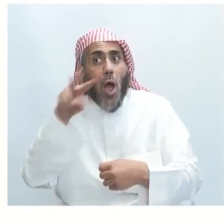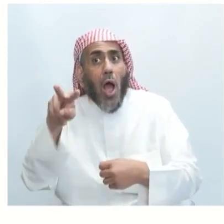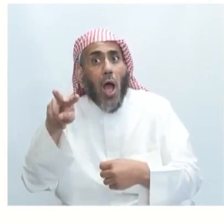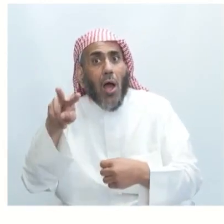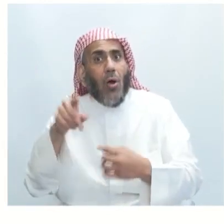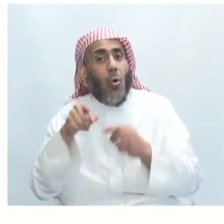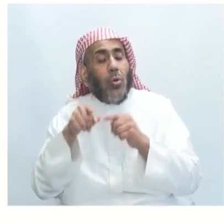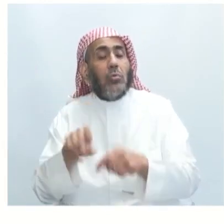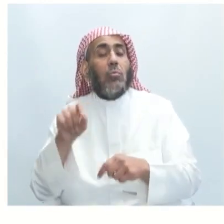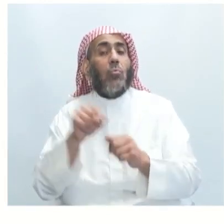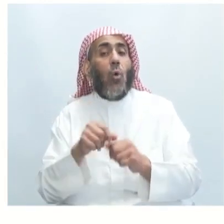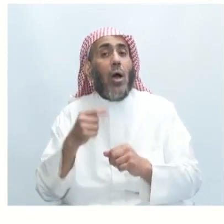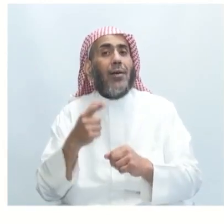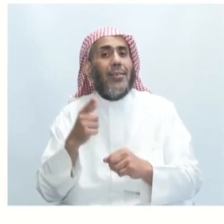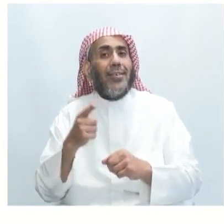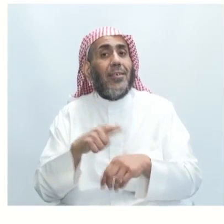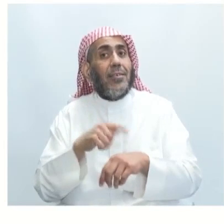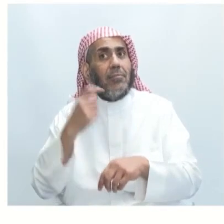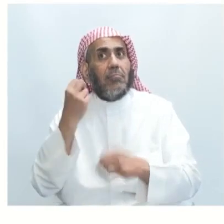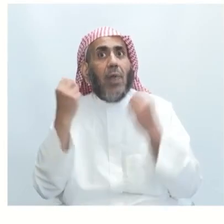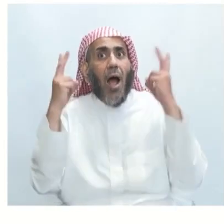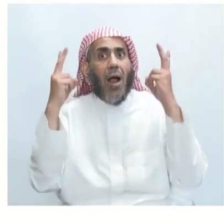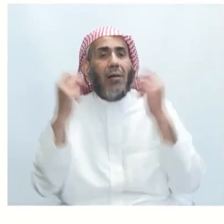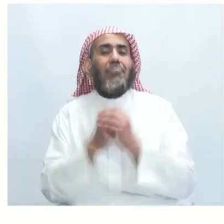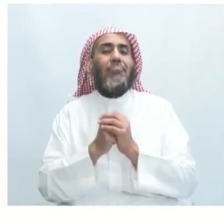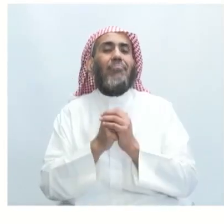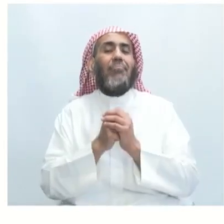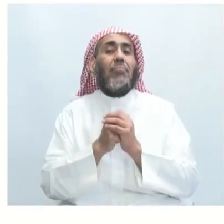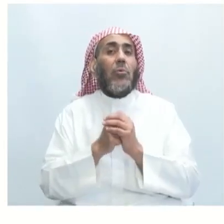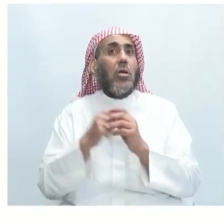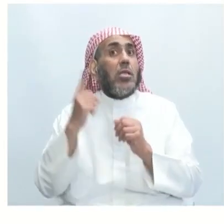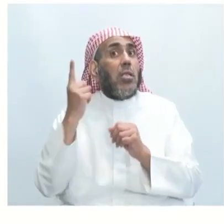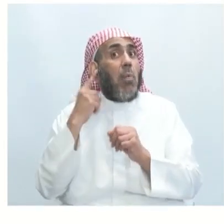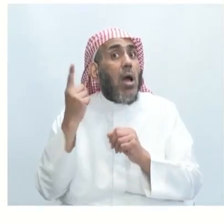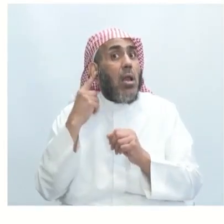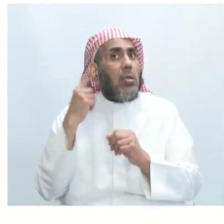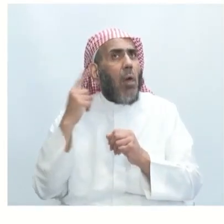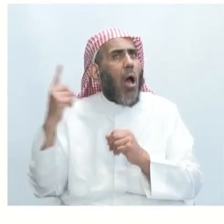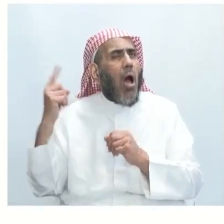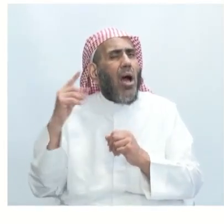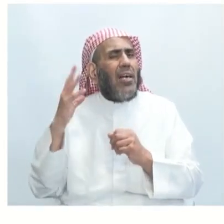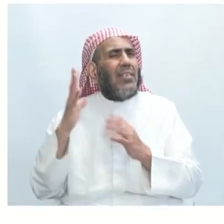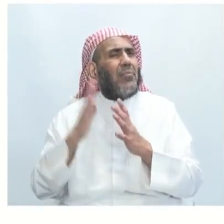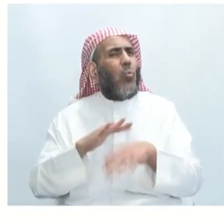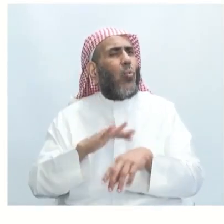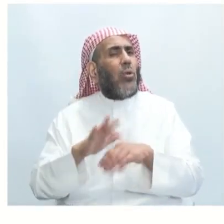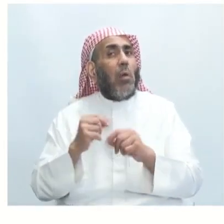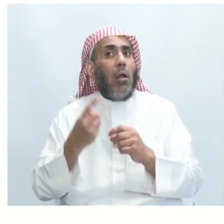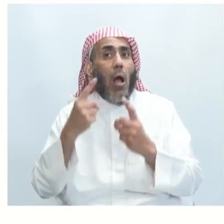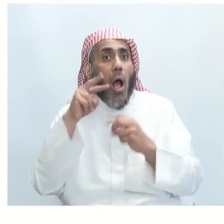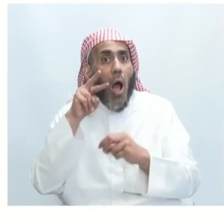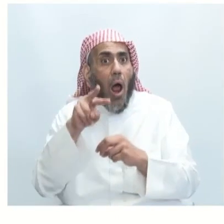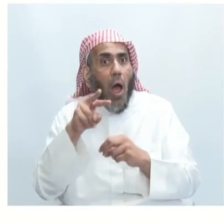عليه احسنتم هو ادراك عندما نسمع احساس عندما نتعرف